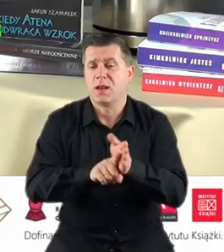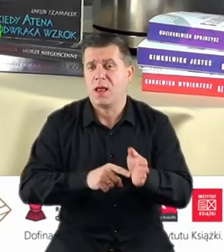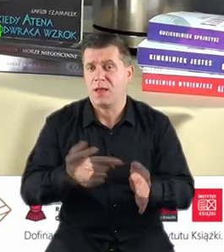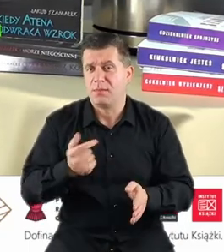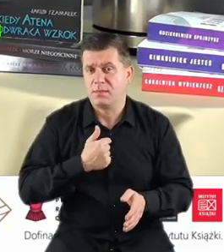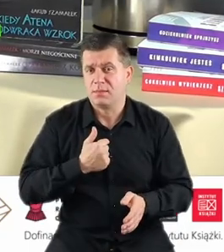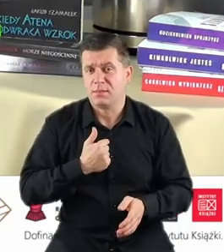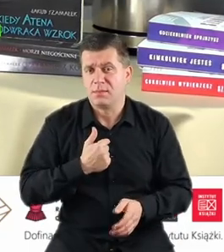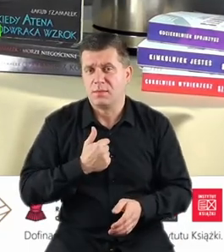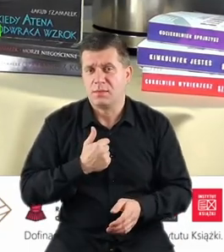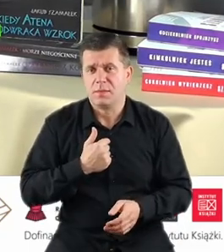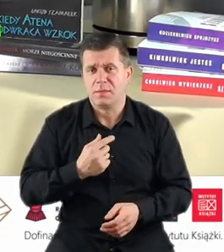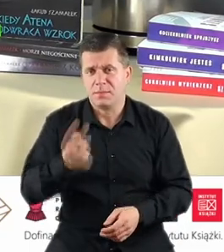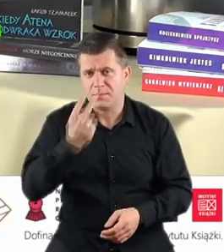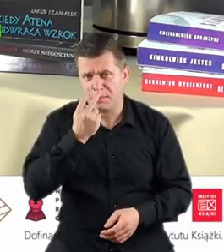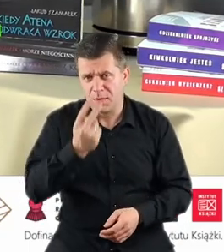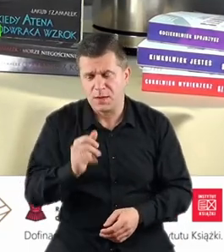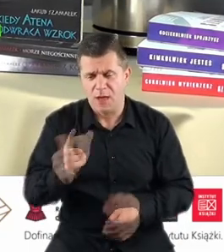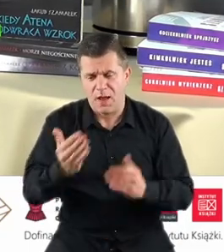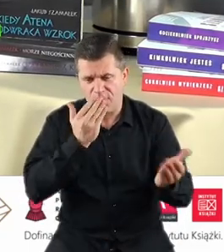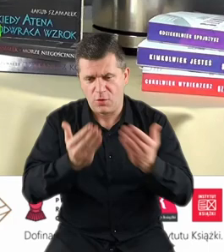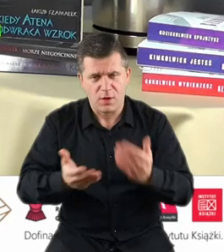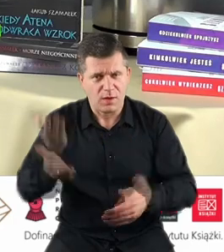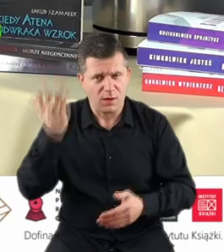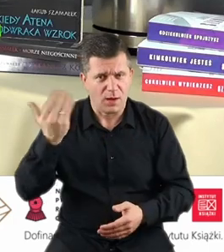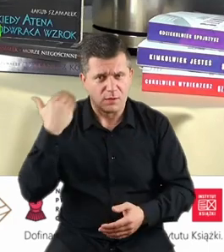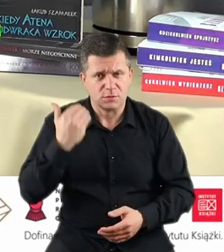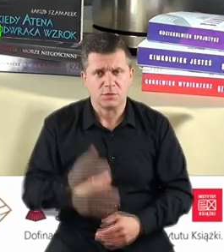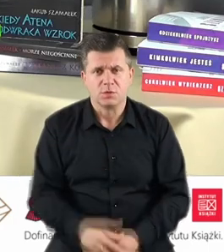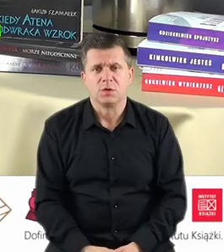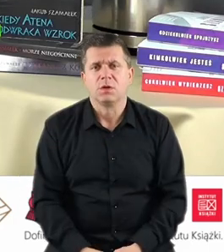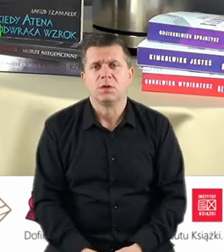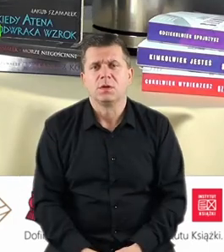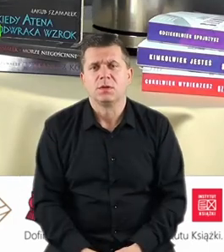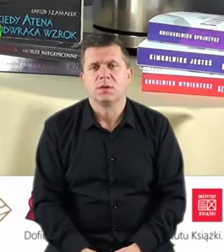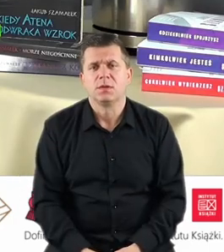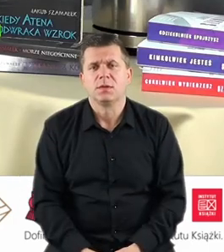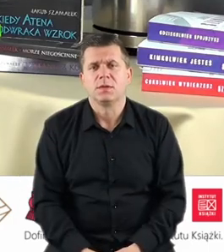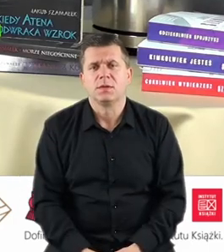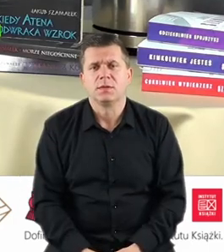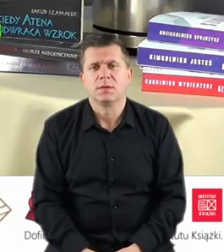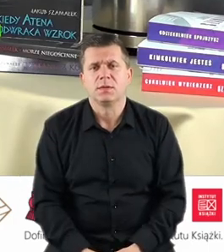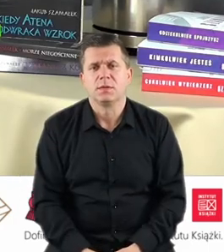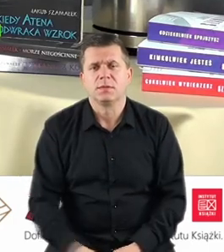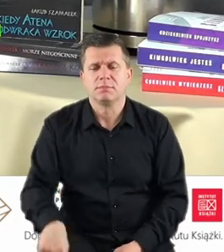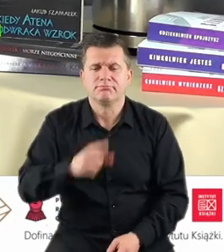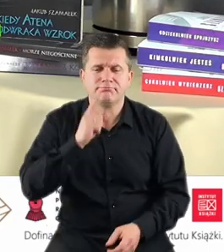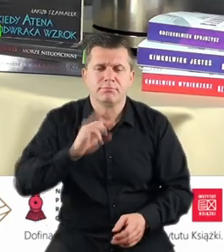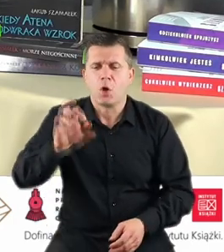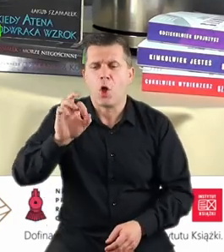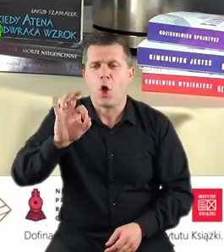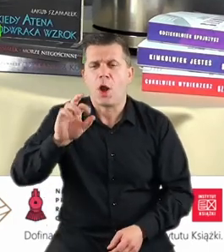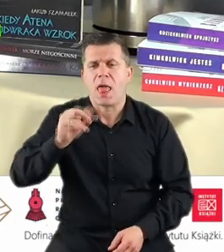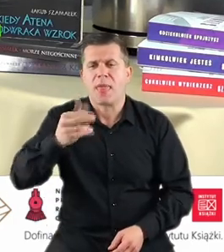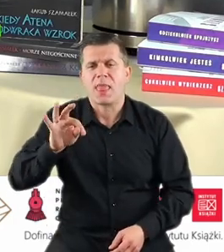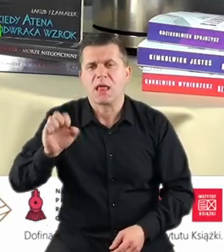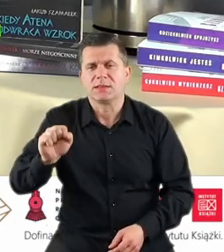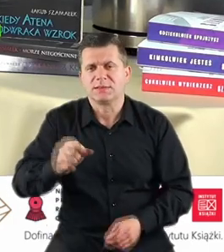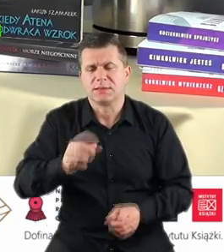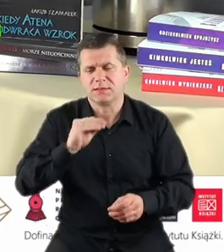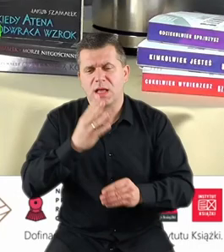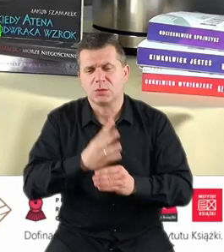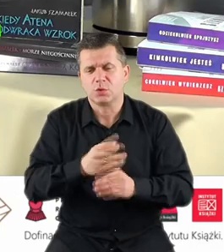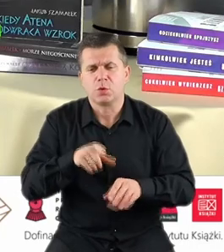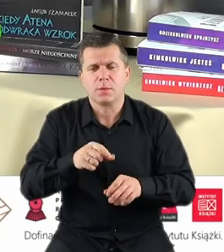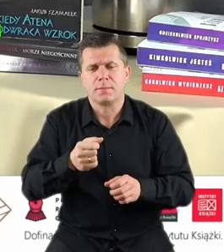jest, jakby patrząc na to, jak to wyglądało kiedyś, to bym powiedział, że te właśnie ramy naszej orientacji seksualnej są dużo